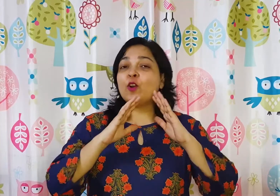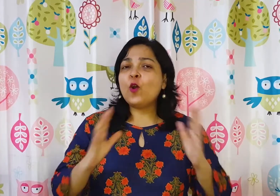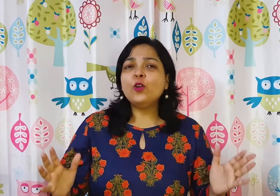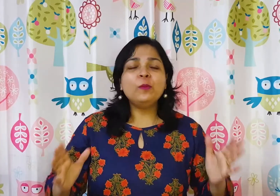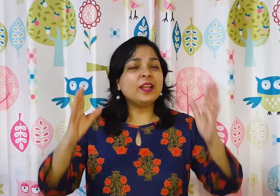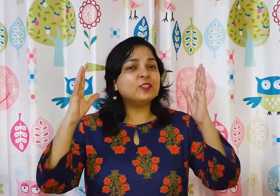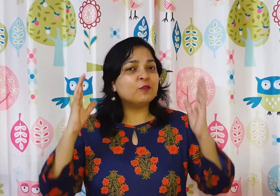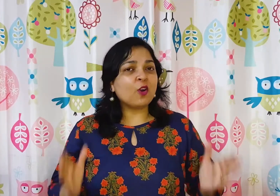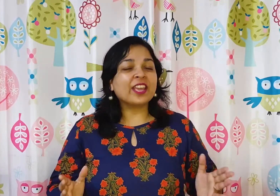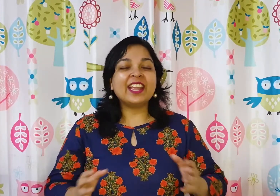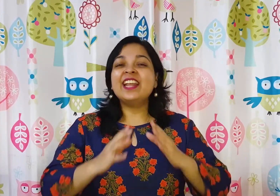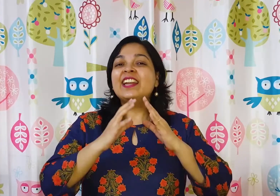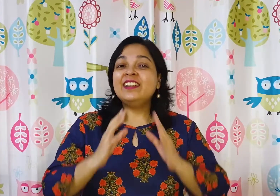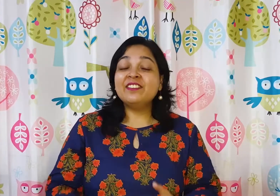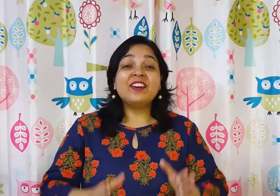பிரசுத்தாவியானிர்rebbeலை